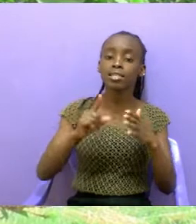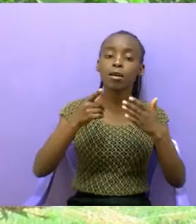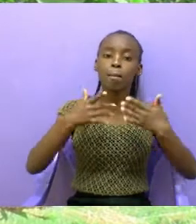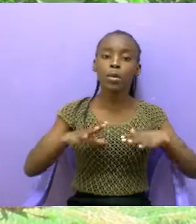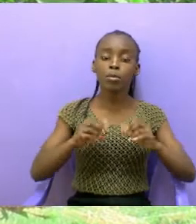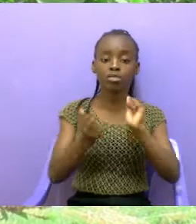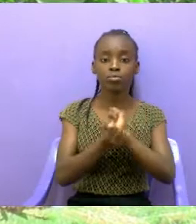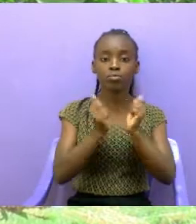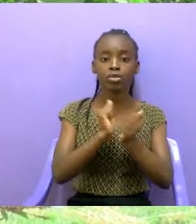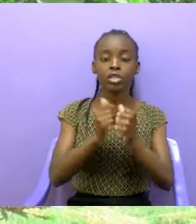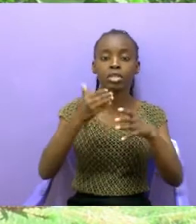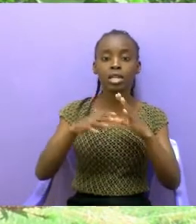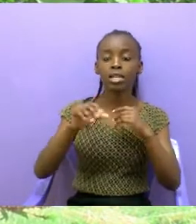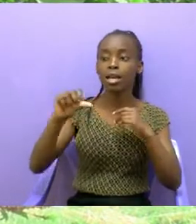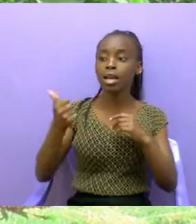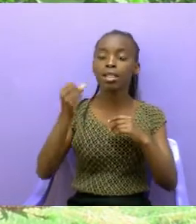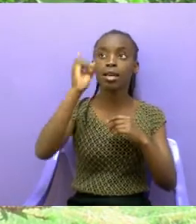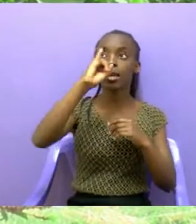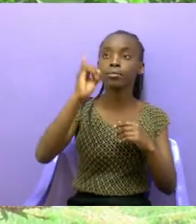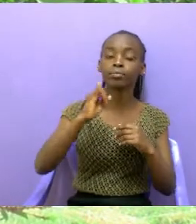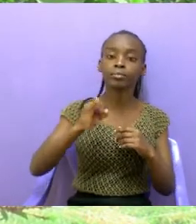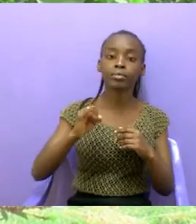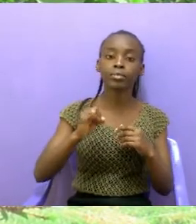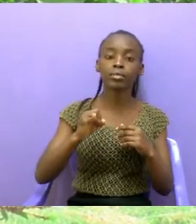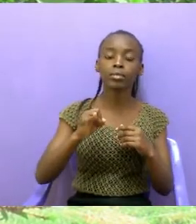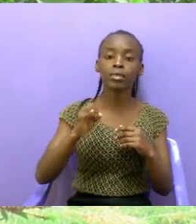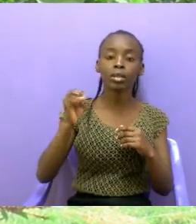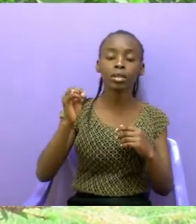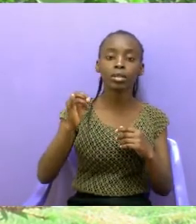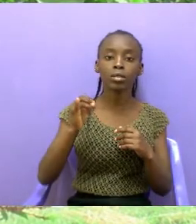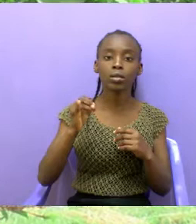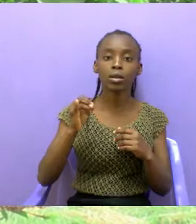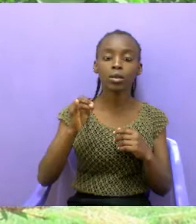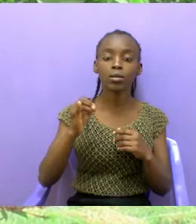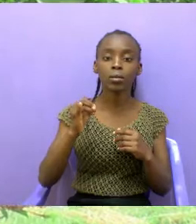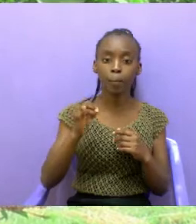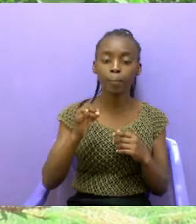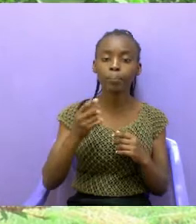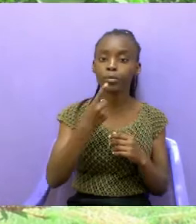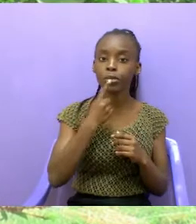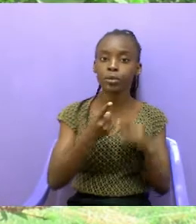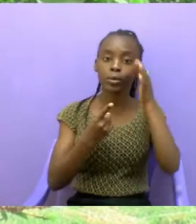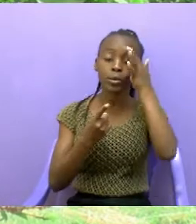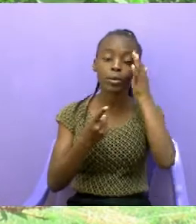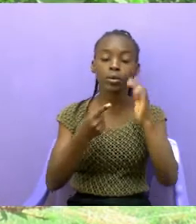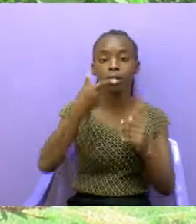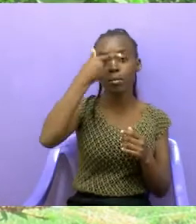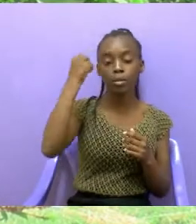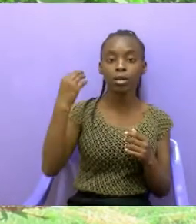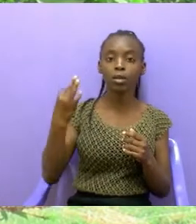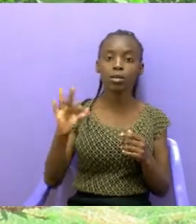hivyo wa Moabi ni watu ambao ilikuwa ni onyo Mungu amewaongelesha watu wake wasioe kule. So kwa sababu ya